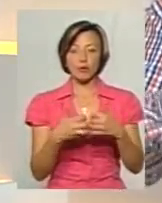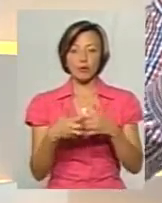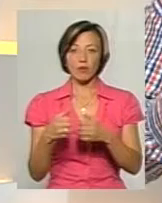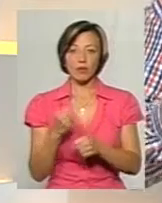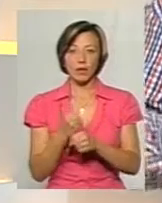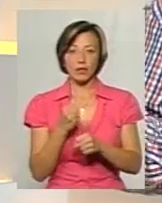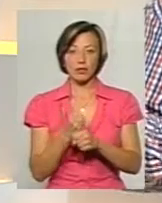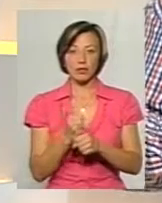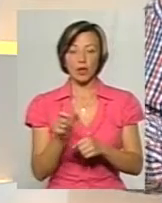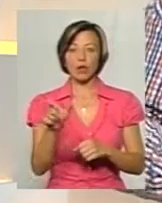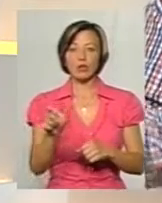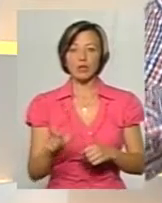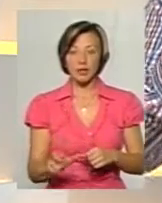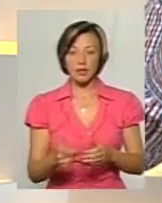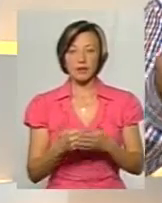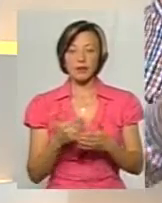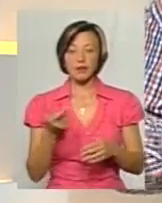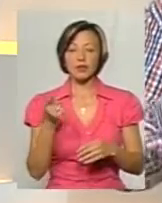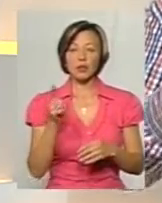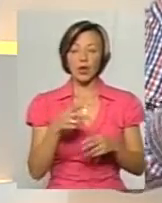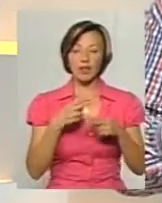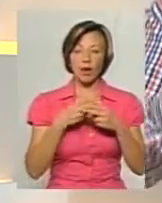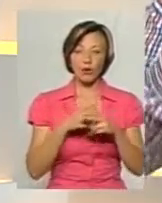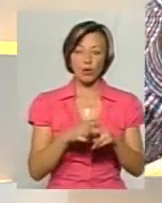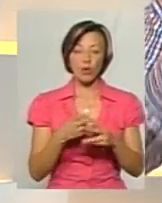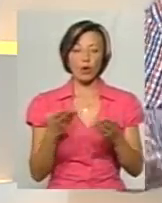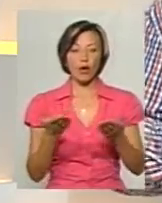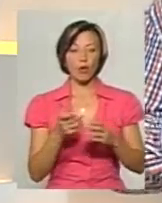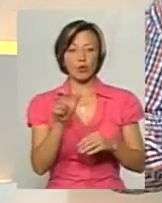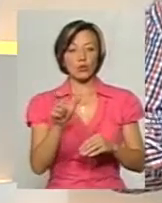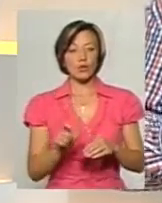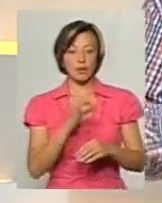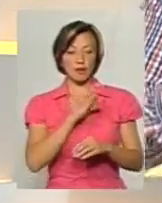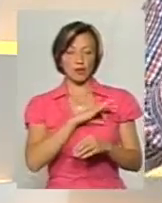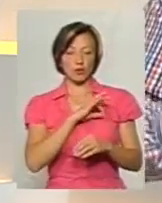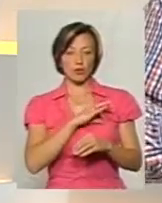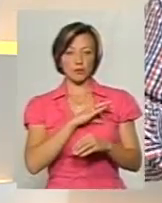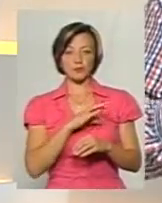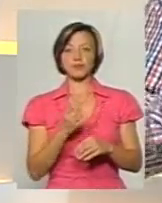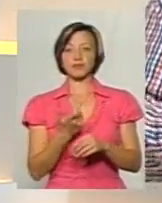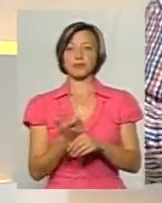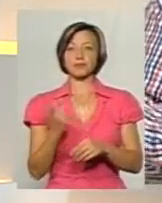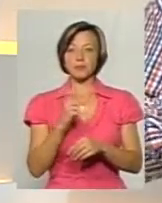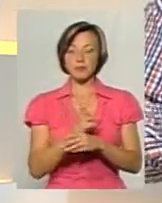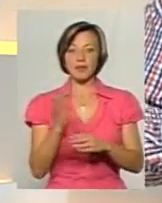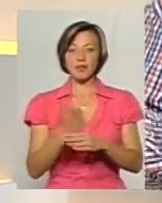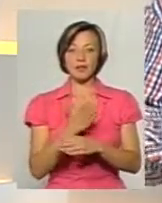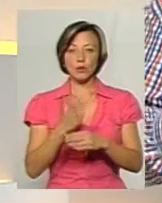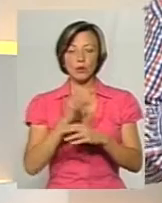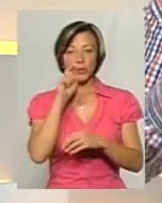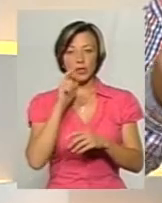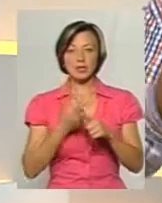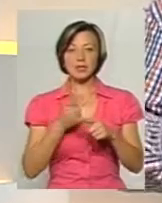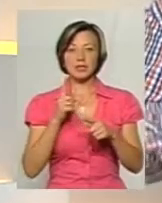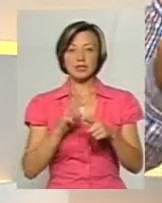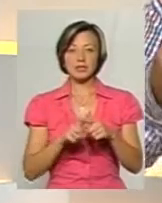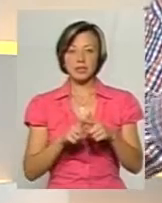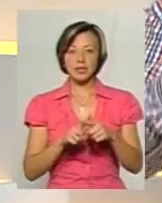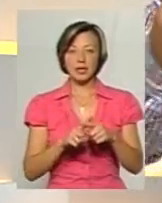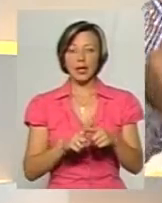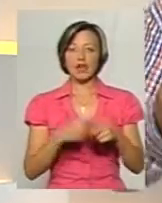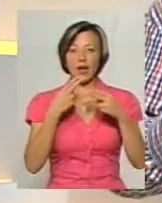працює сьогодні людина, від тої технології, яку людина використовує. В більшості виробництв в Україні це технології